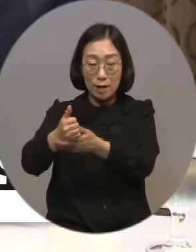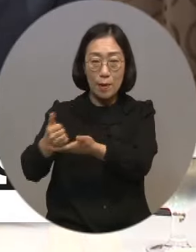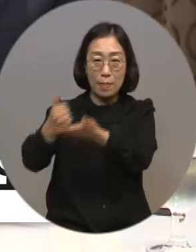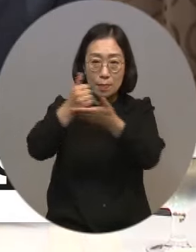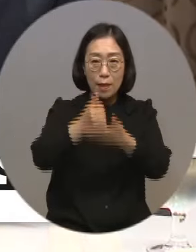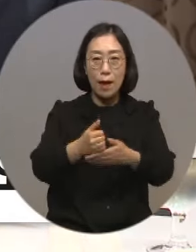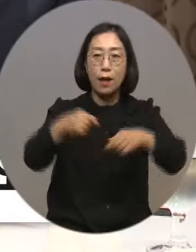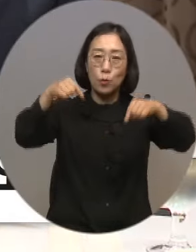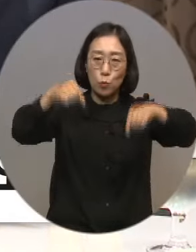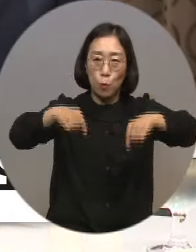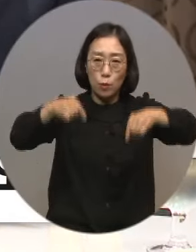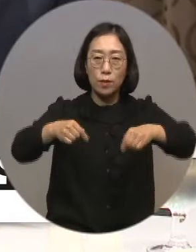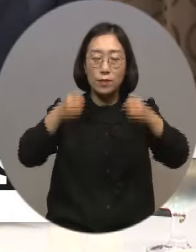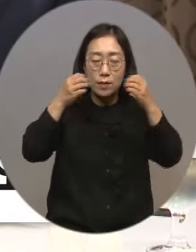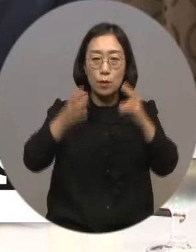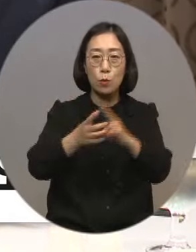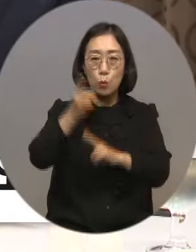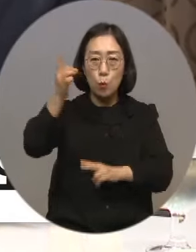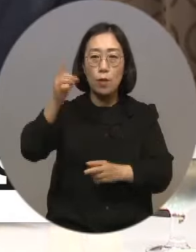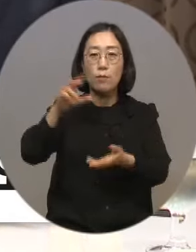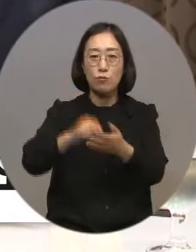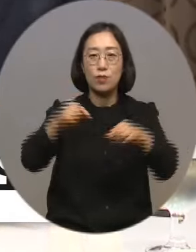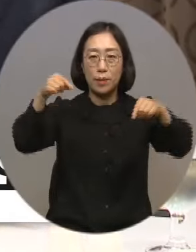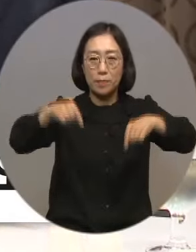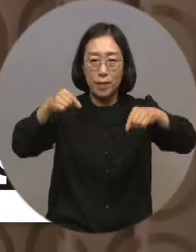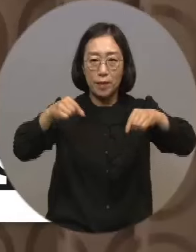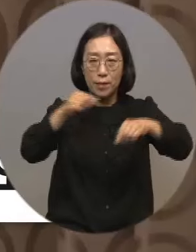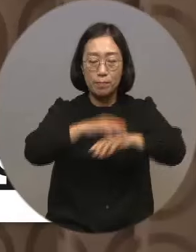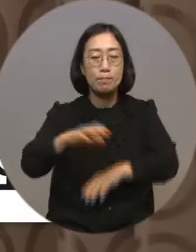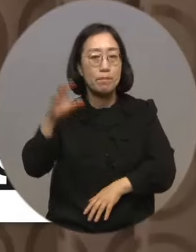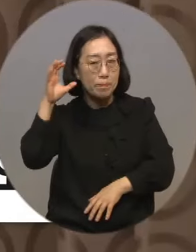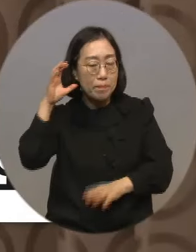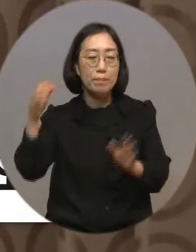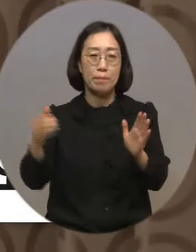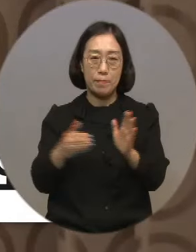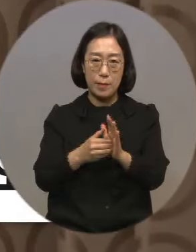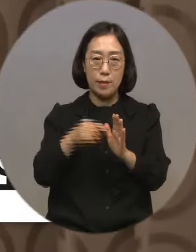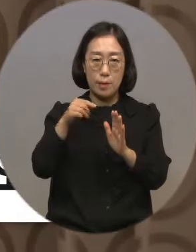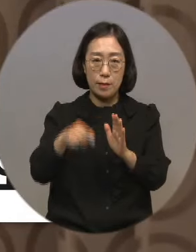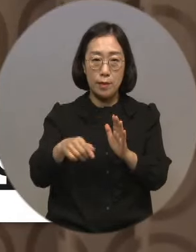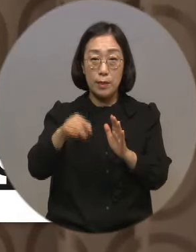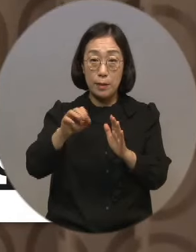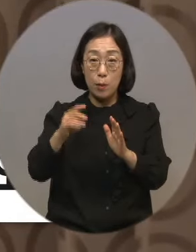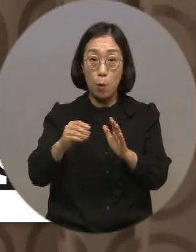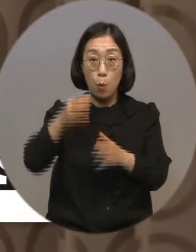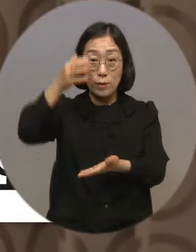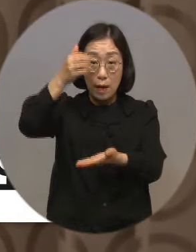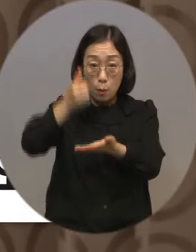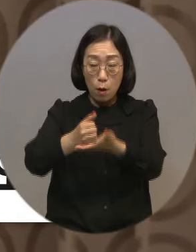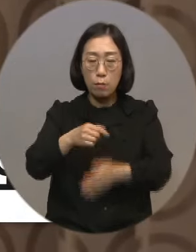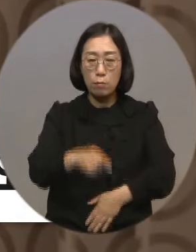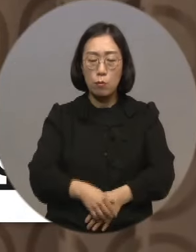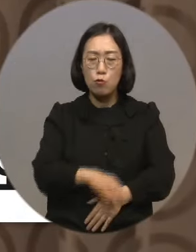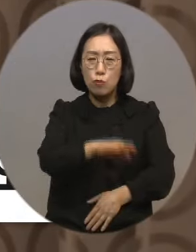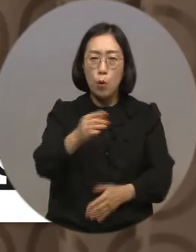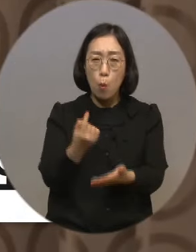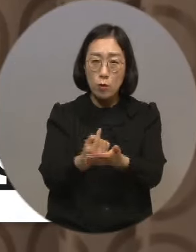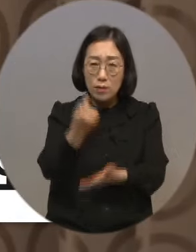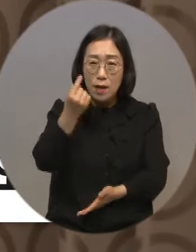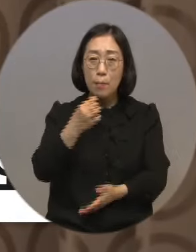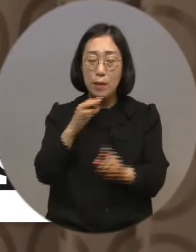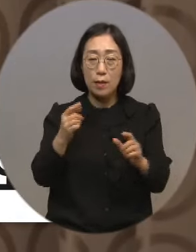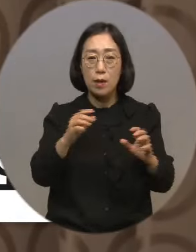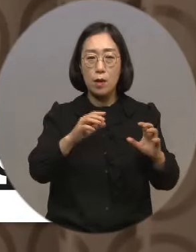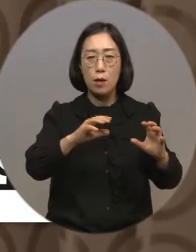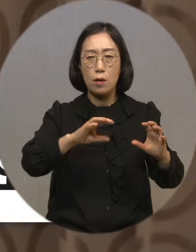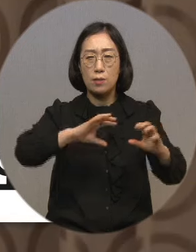갖고 새로운 통일 담론에 대한 의견을 청취했습니다. 김영호 장관은 통일을 위해서는 우리 혼자만이 아닌